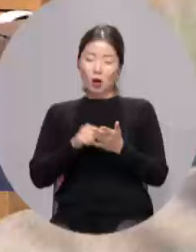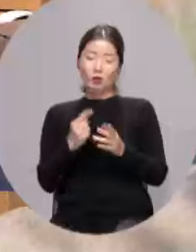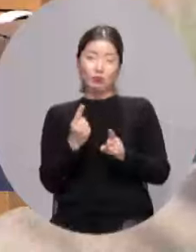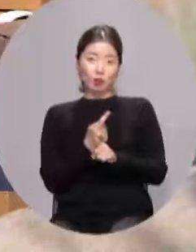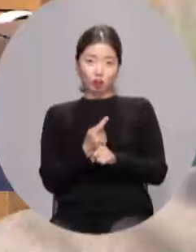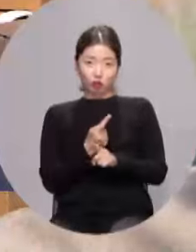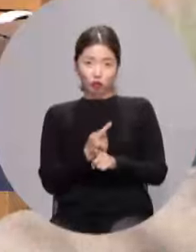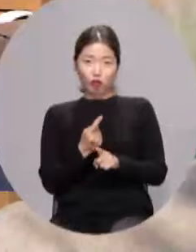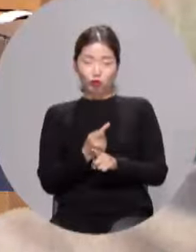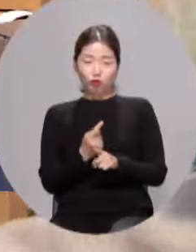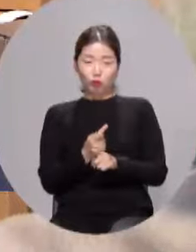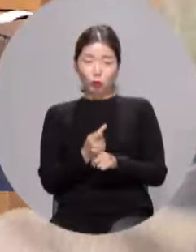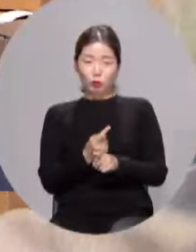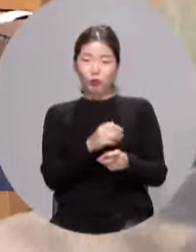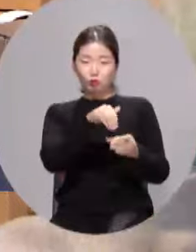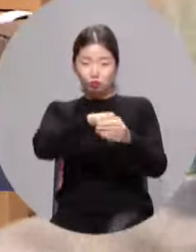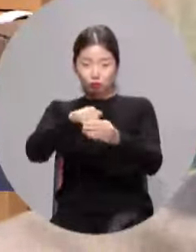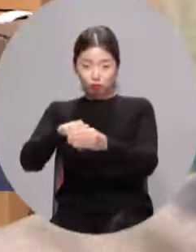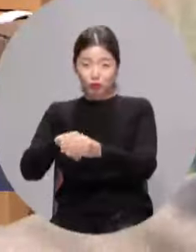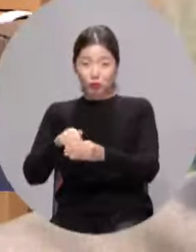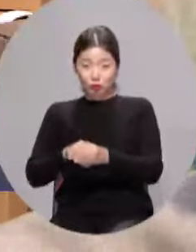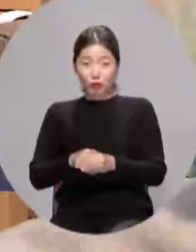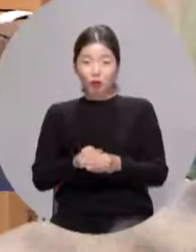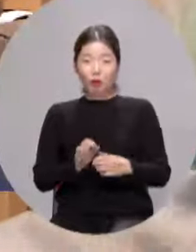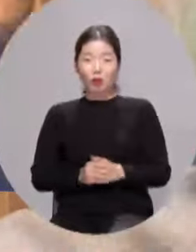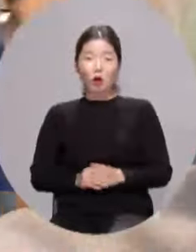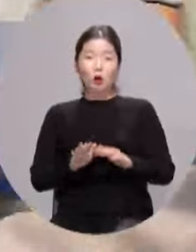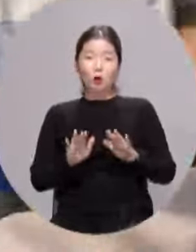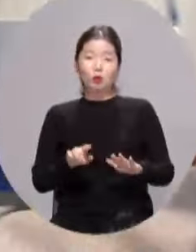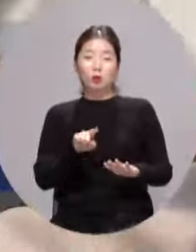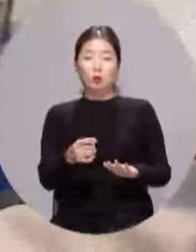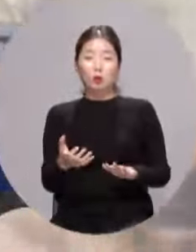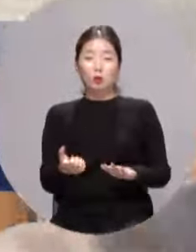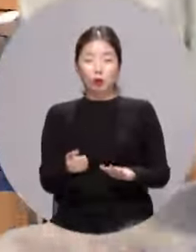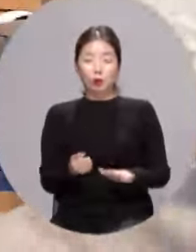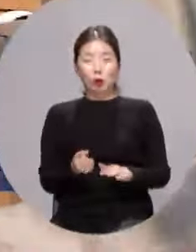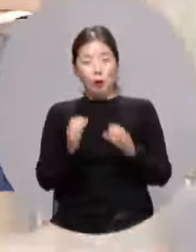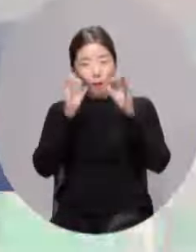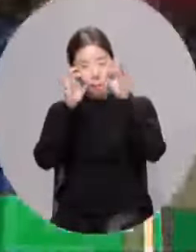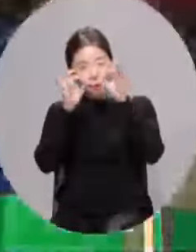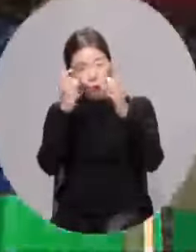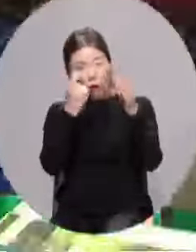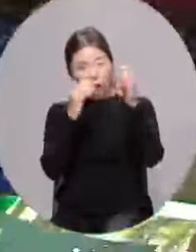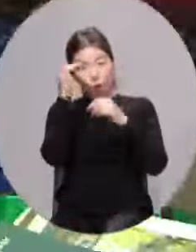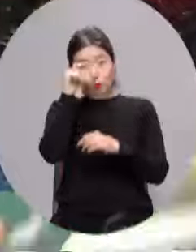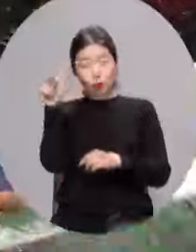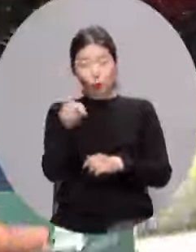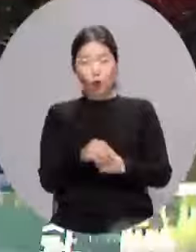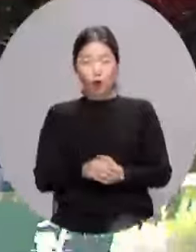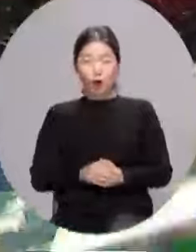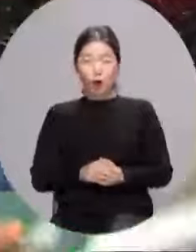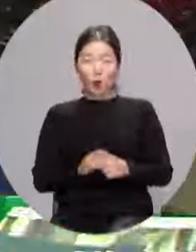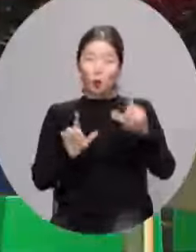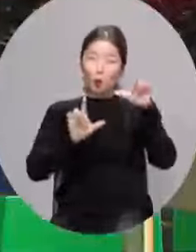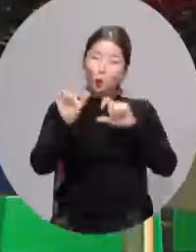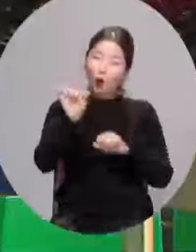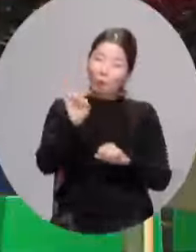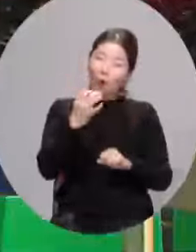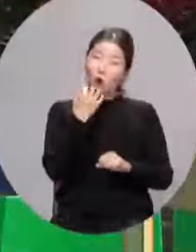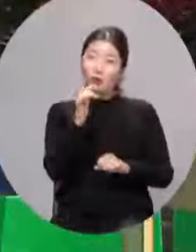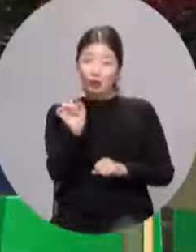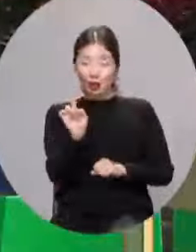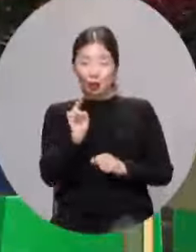그 매개체로 식물들을 많이 가꾸시는 것 같아요. 그래서 오늘 그런 것들도 많이 보러. 얘는 얼마나 어떻게 생겼고 무슨